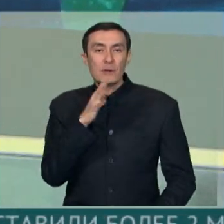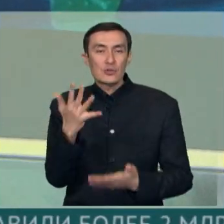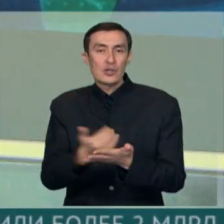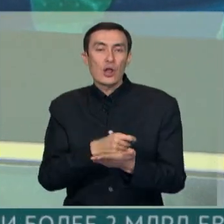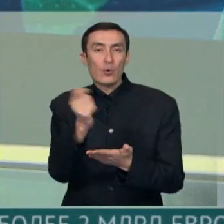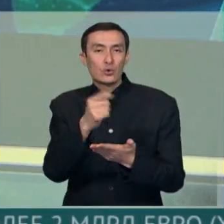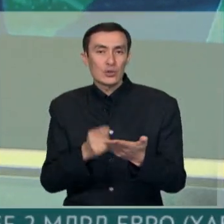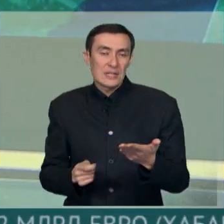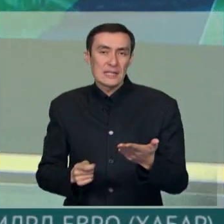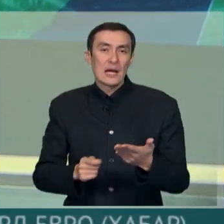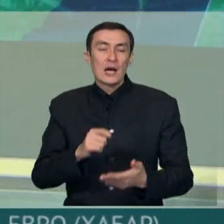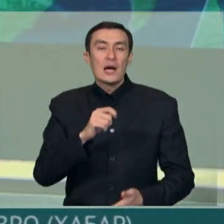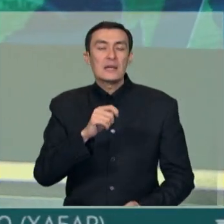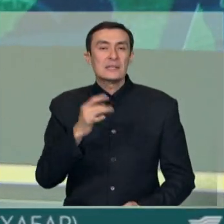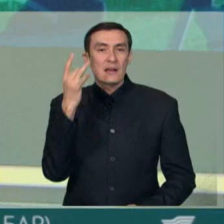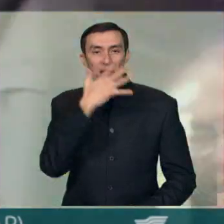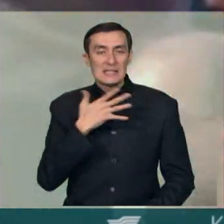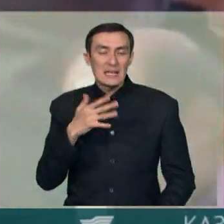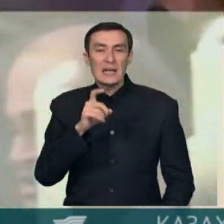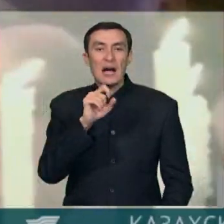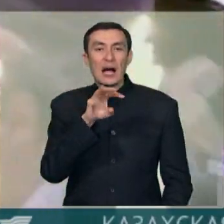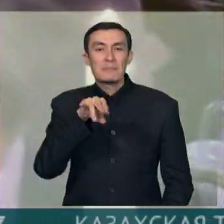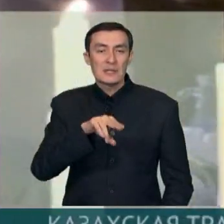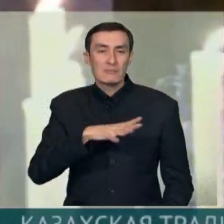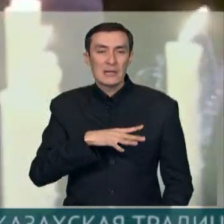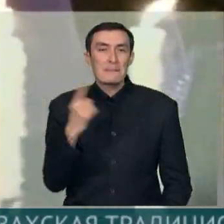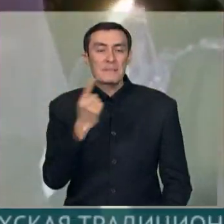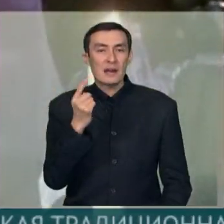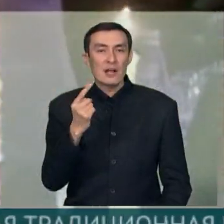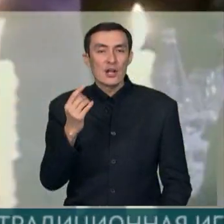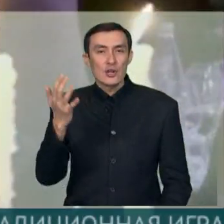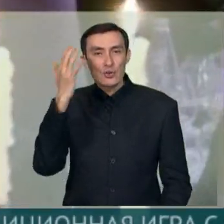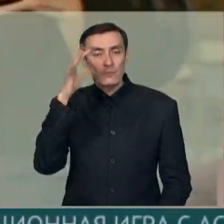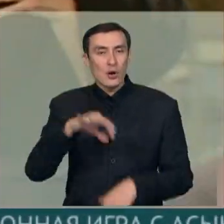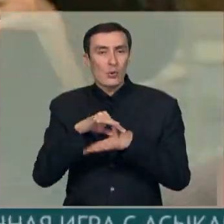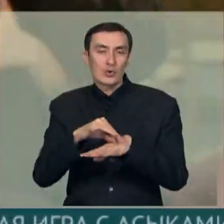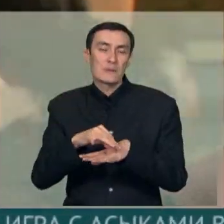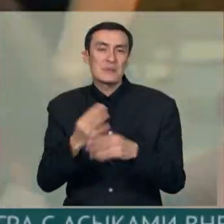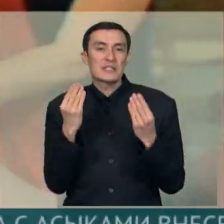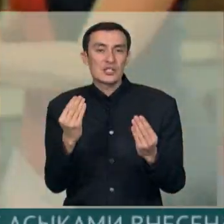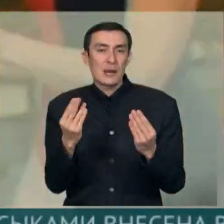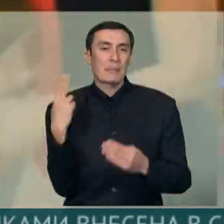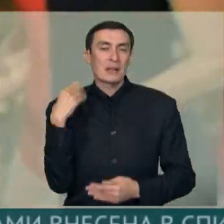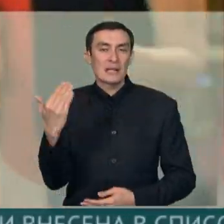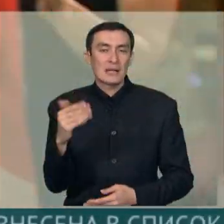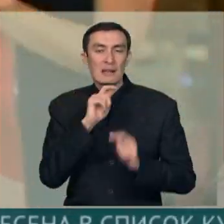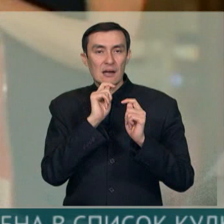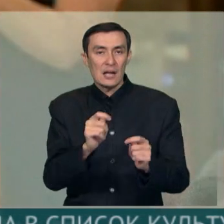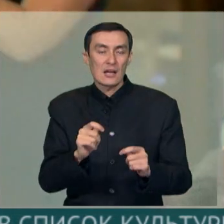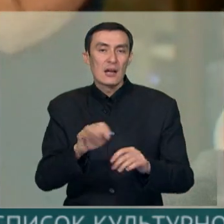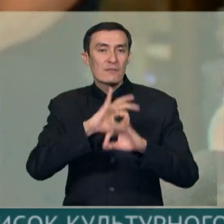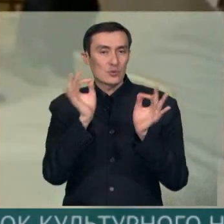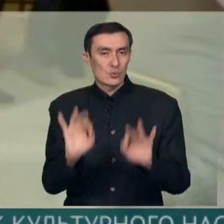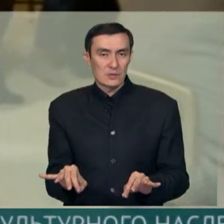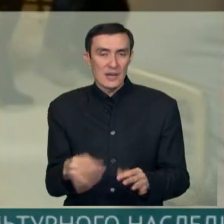Танзании Любай Нахимит. Она стала самой пожилой и первой темнокожей обладательницей престижной британской награды в области